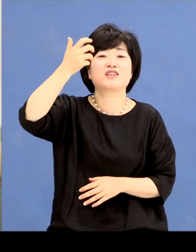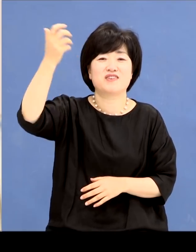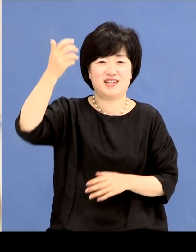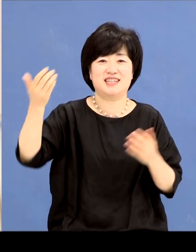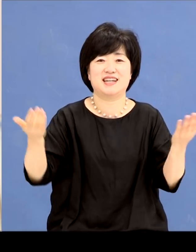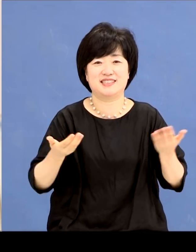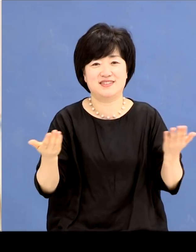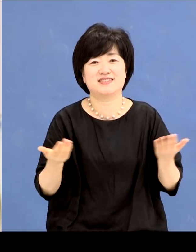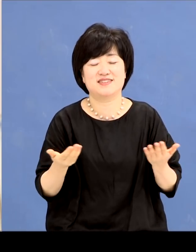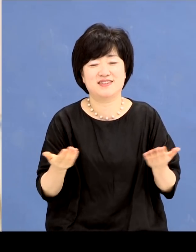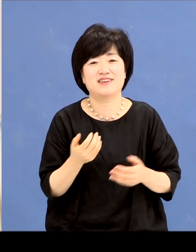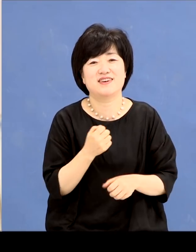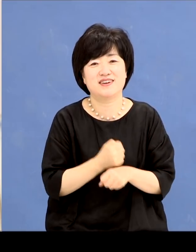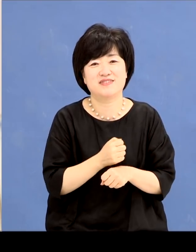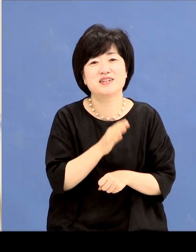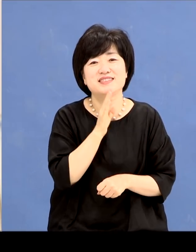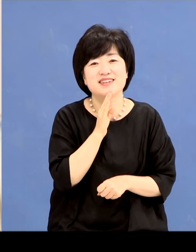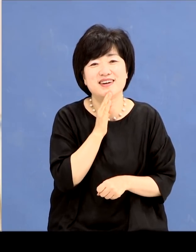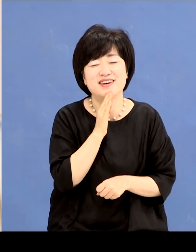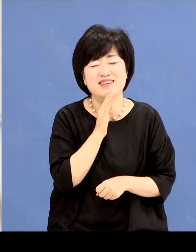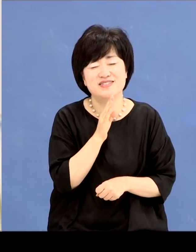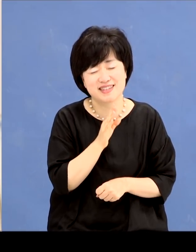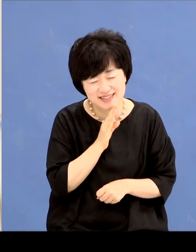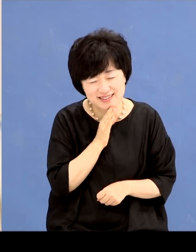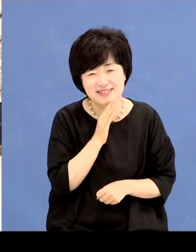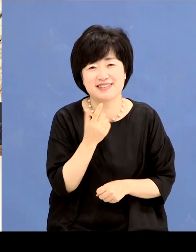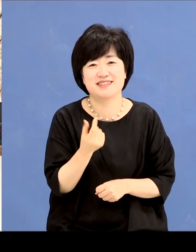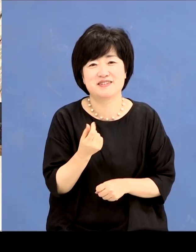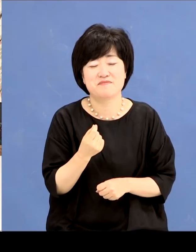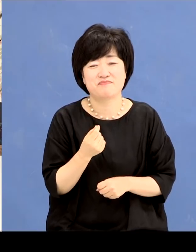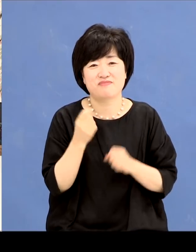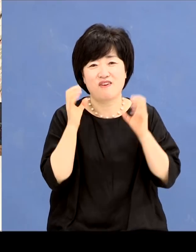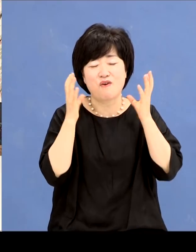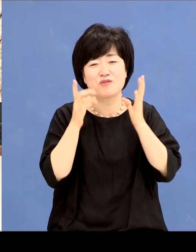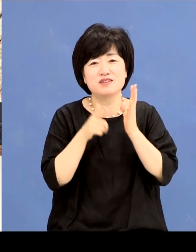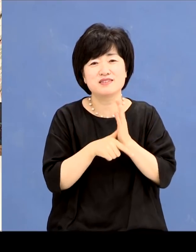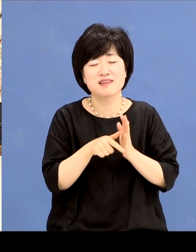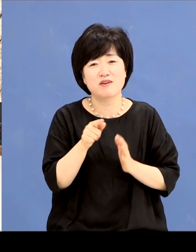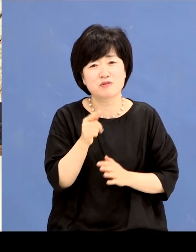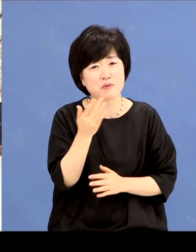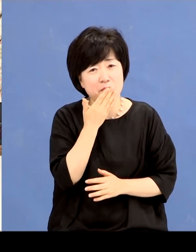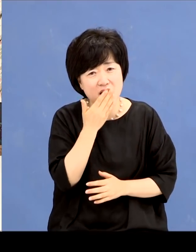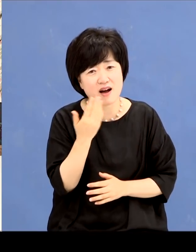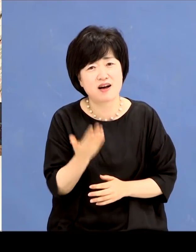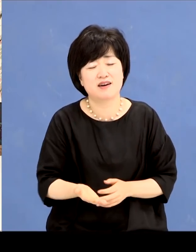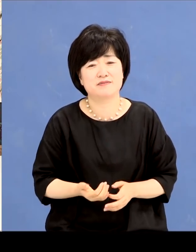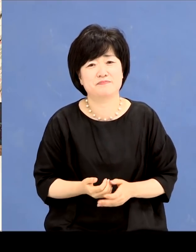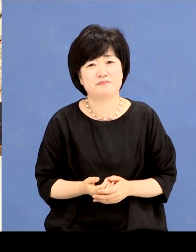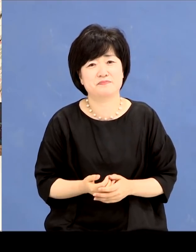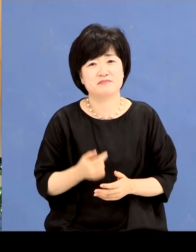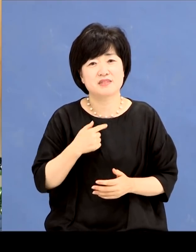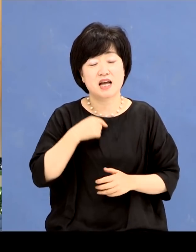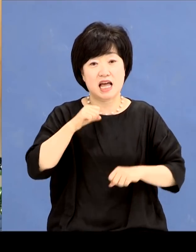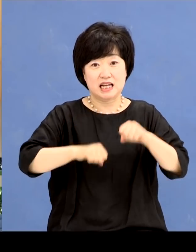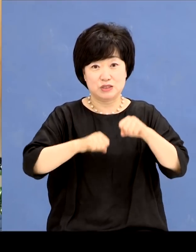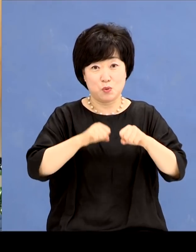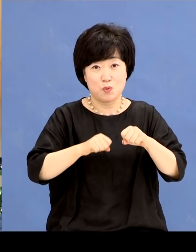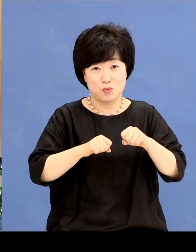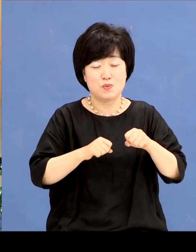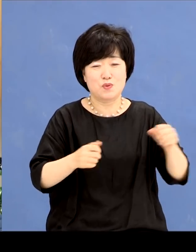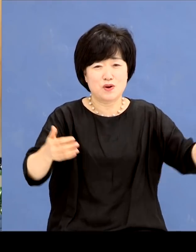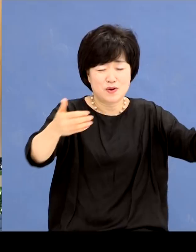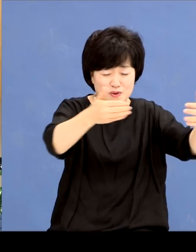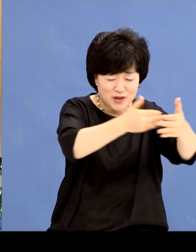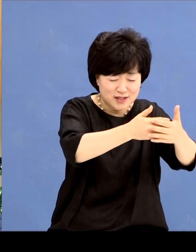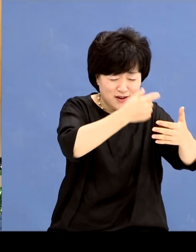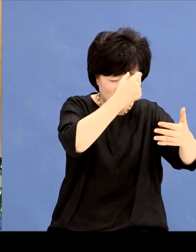네. 일하셨네요. 그죠? 맞아요. 아, 제가 참. 그 어린 나이에 그렇죠. 어떻게 그럴 수가 있었을까요? 제가 그런 행동들을 하는 것도